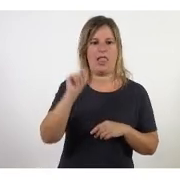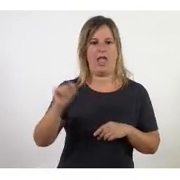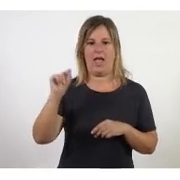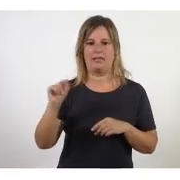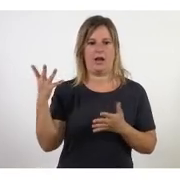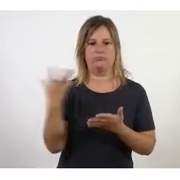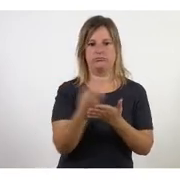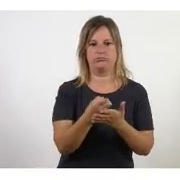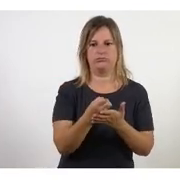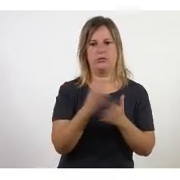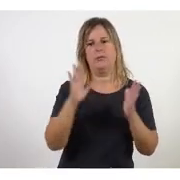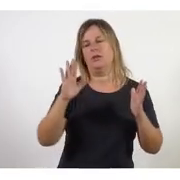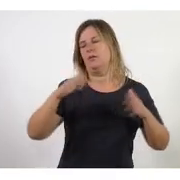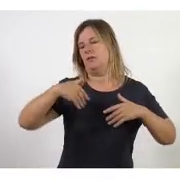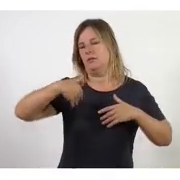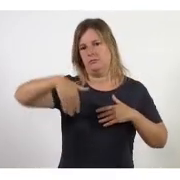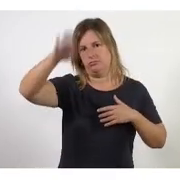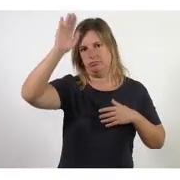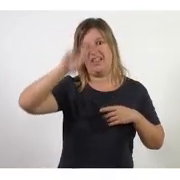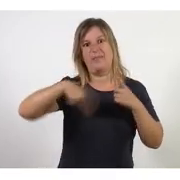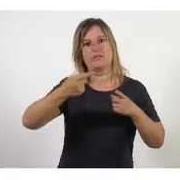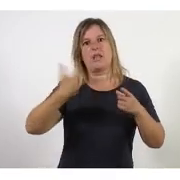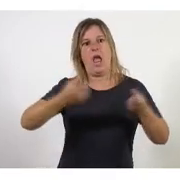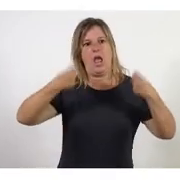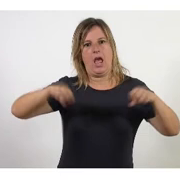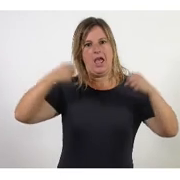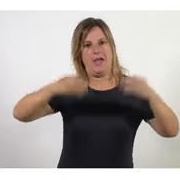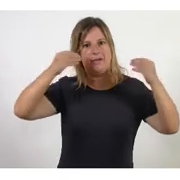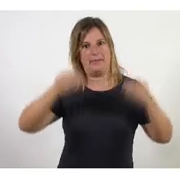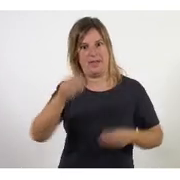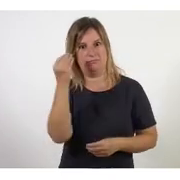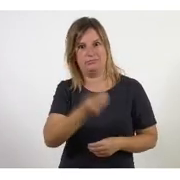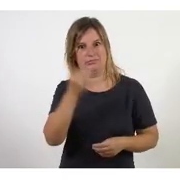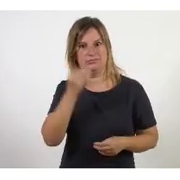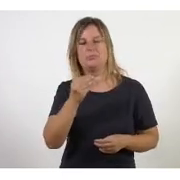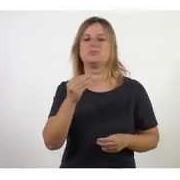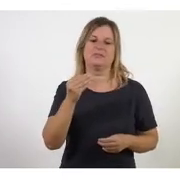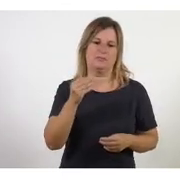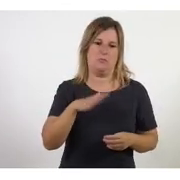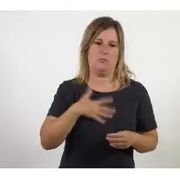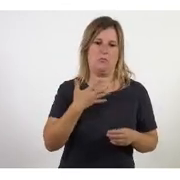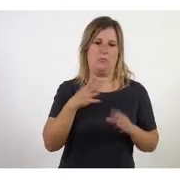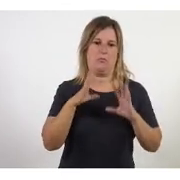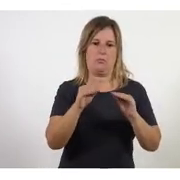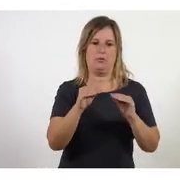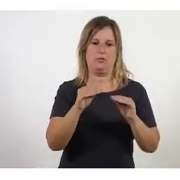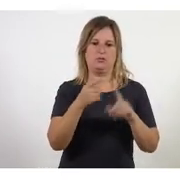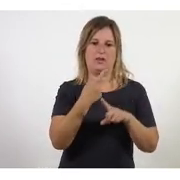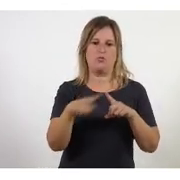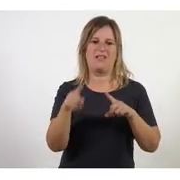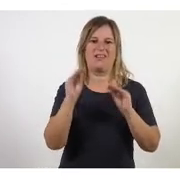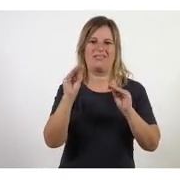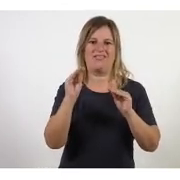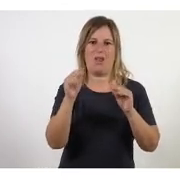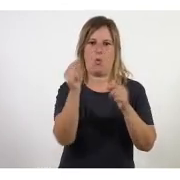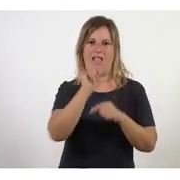per més endavant, quan ja sigueu màsters en aquesta aplicació. Vale? Tercer botó, o quart